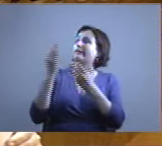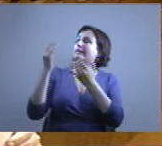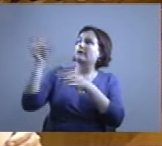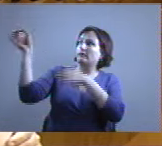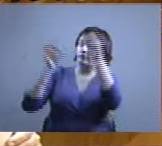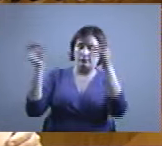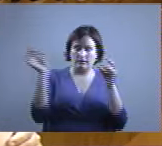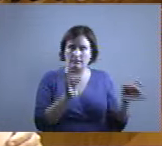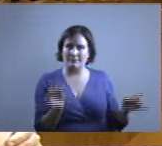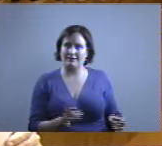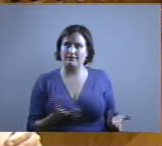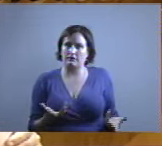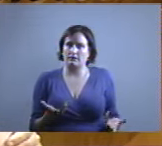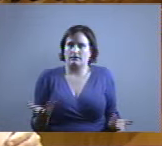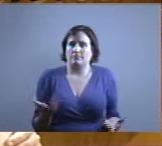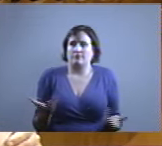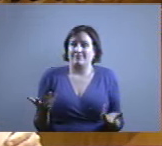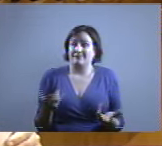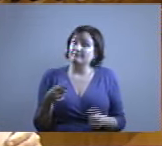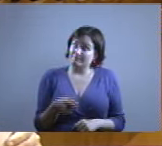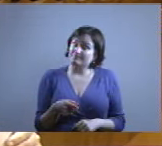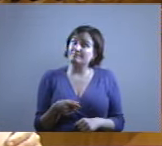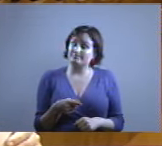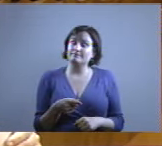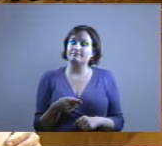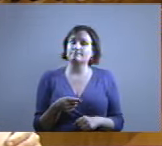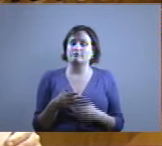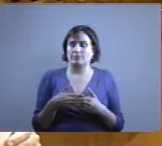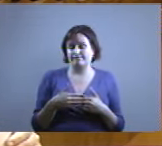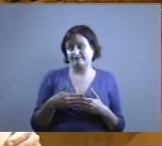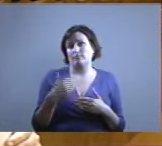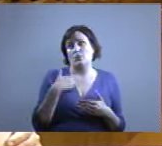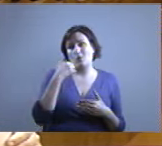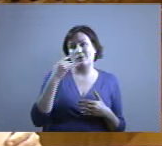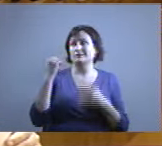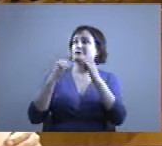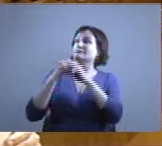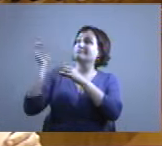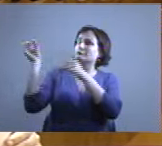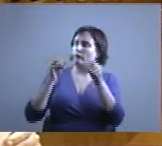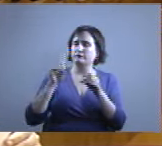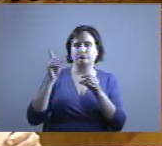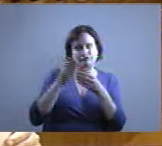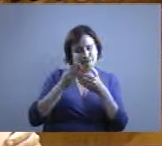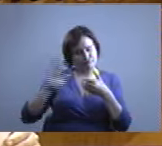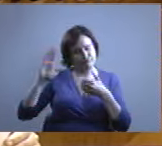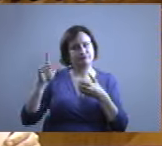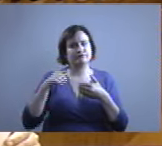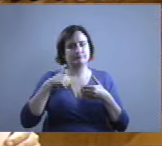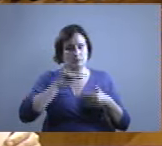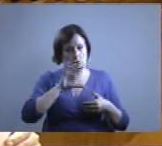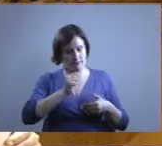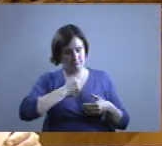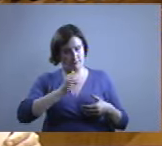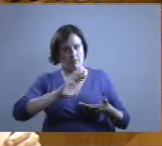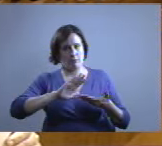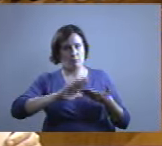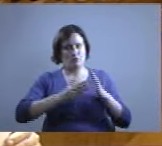buitelanders van die aangewese groepe uit te sluit. Die skerp toename in plaaslike indiensneming van hoogs gekwalifiseerde en professionele